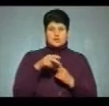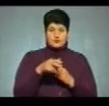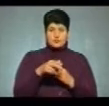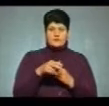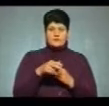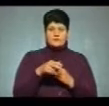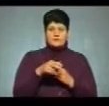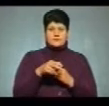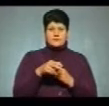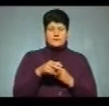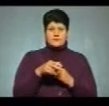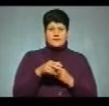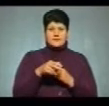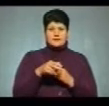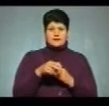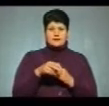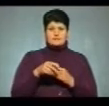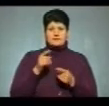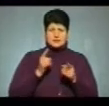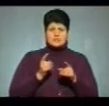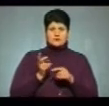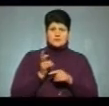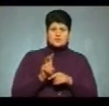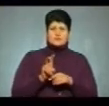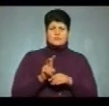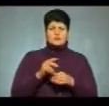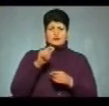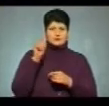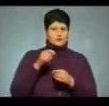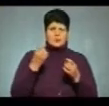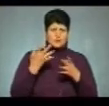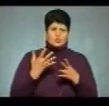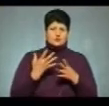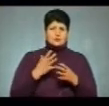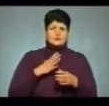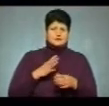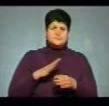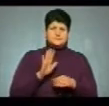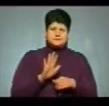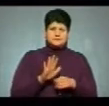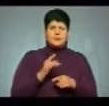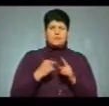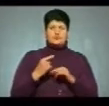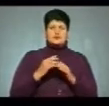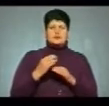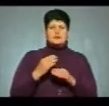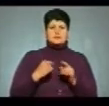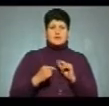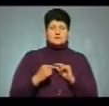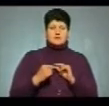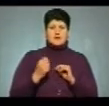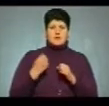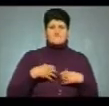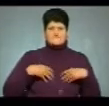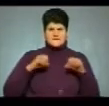справді прийшов на фронт не тільки для того, щоб просто відбути певний свій час і повернутися назад, а